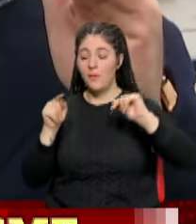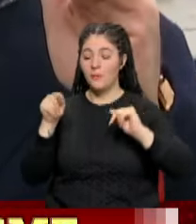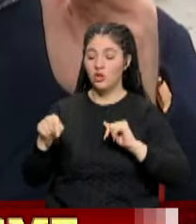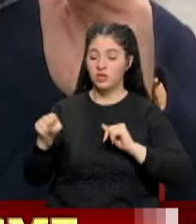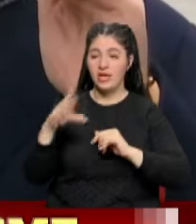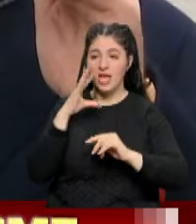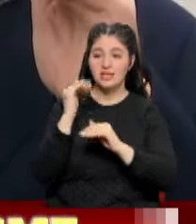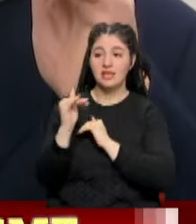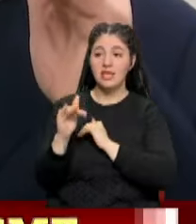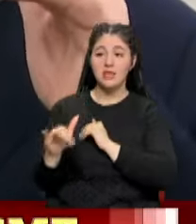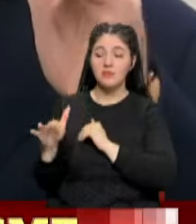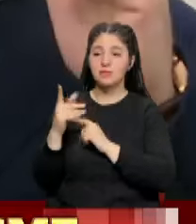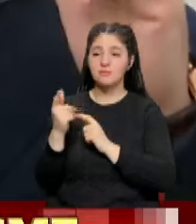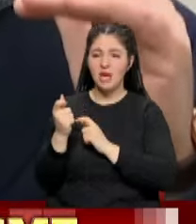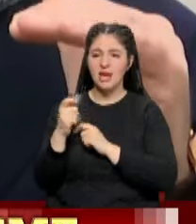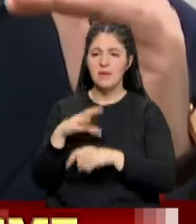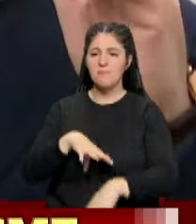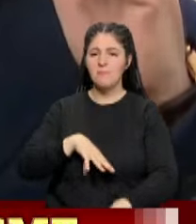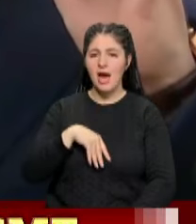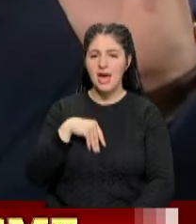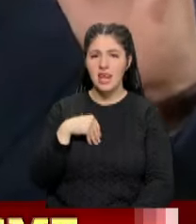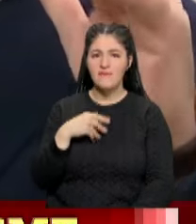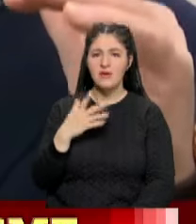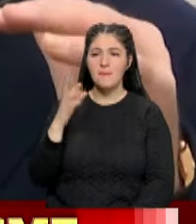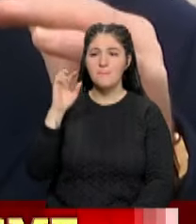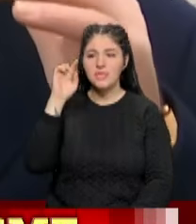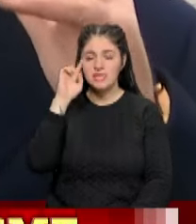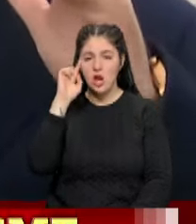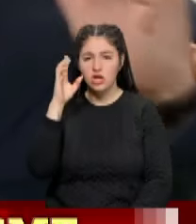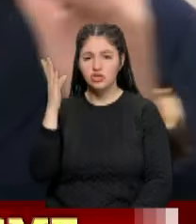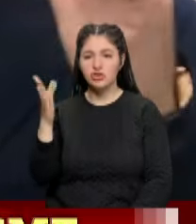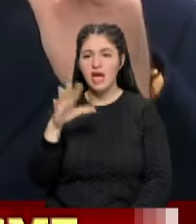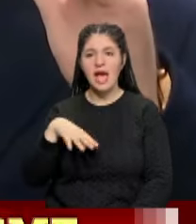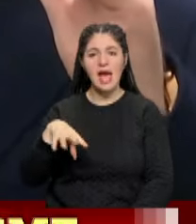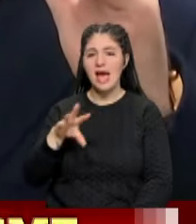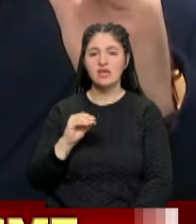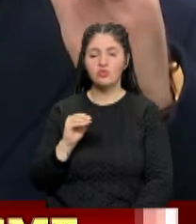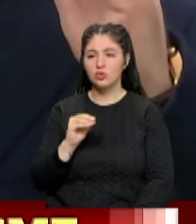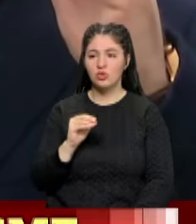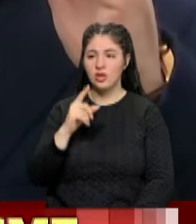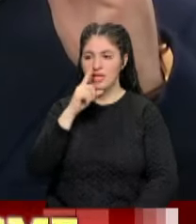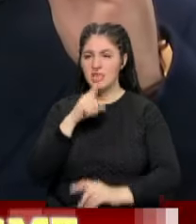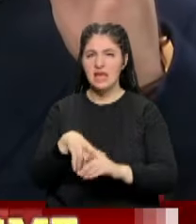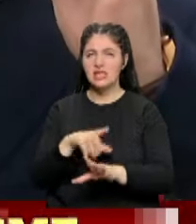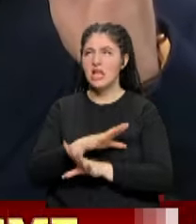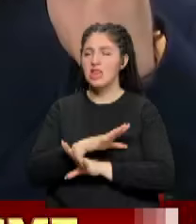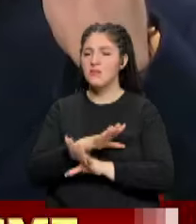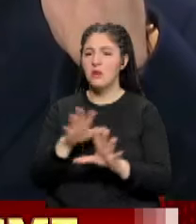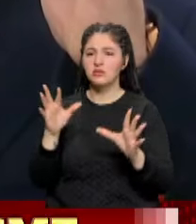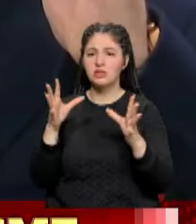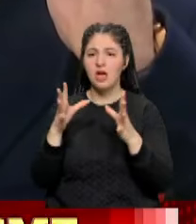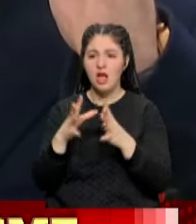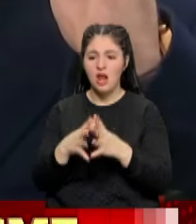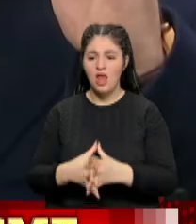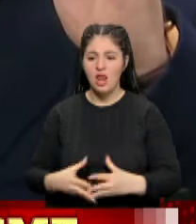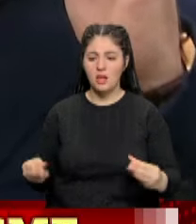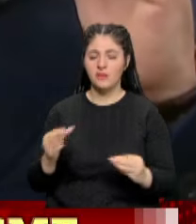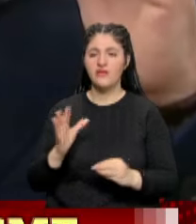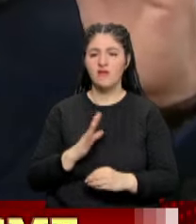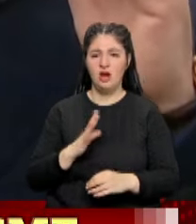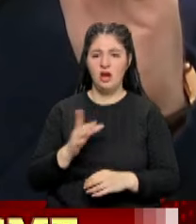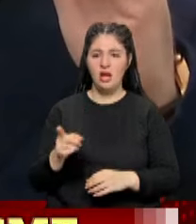buradaki insanlarımız maddi, manevi, psikolojik, her türlü inanılmaz bir irtifa kaybetti.